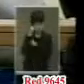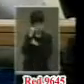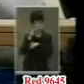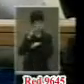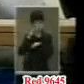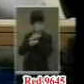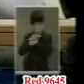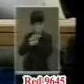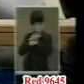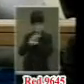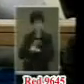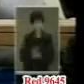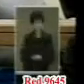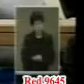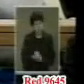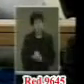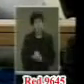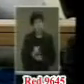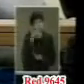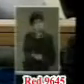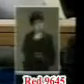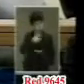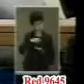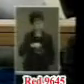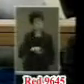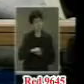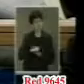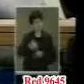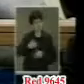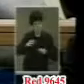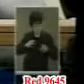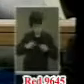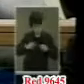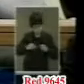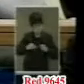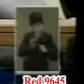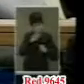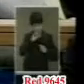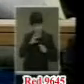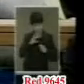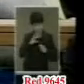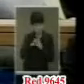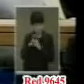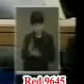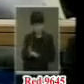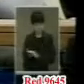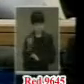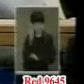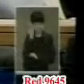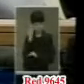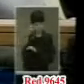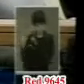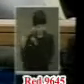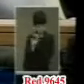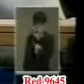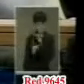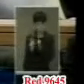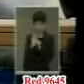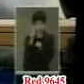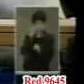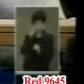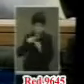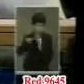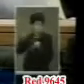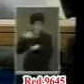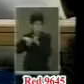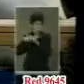ทยาลัยรามคำแหงได้น้อมนำพระราชดำรัสและบอกพี่น้องประชาชนเราตอนเช้าจะทยอยกันกลับบ้าน